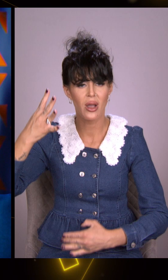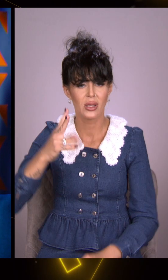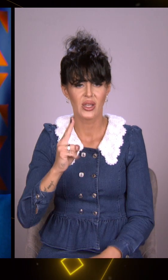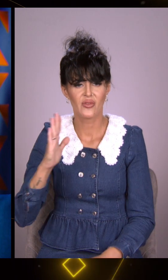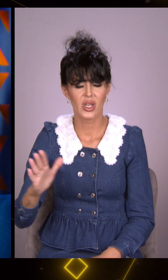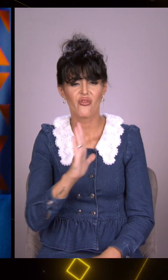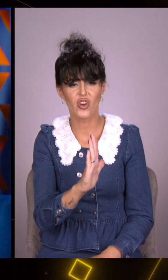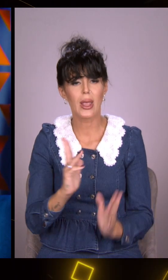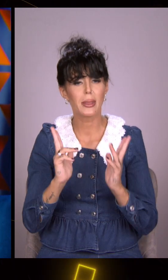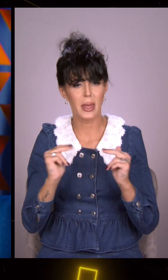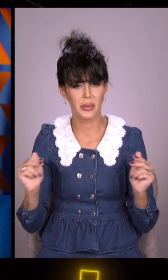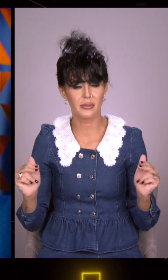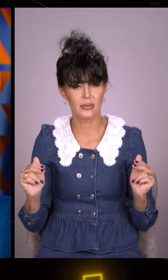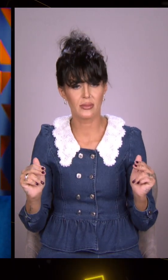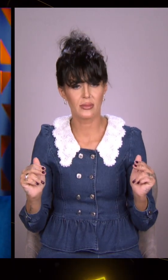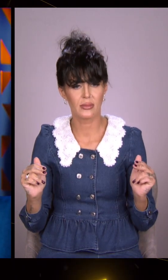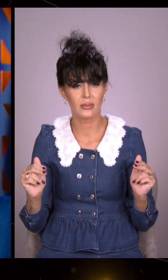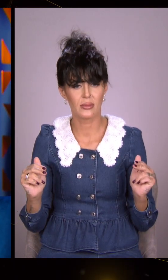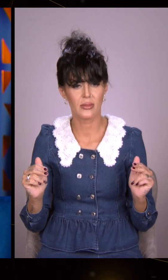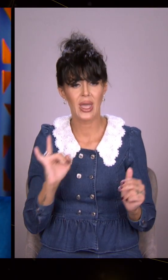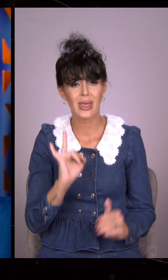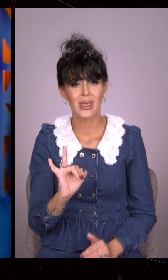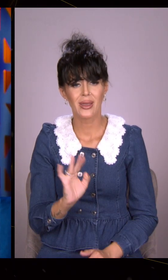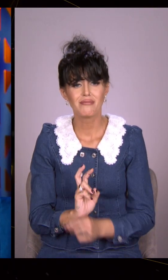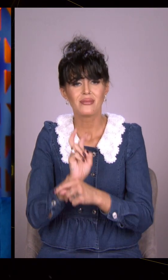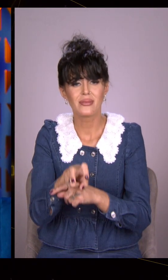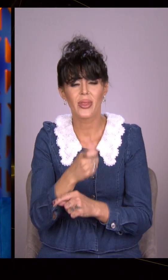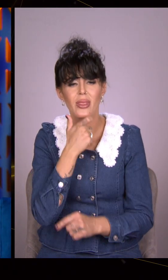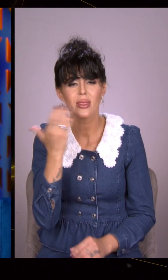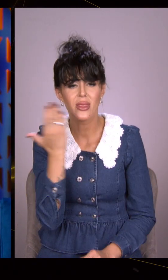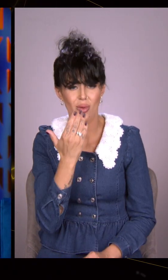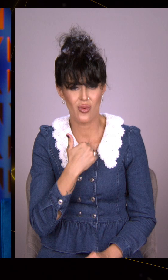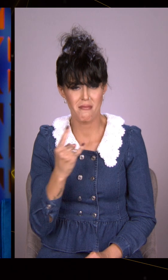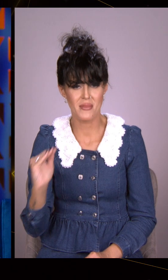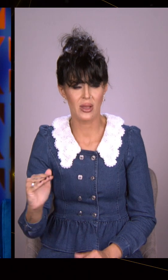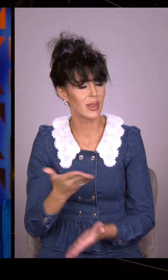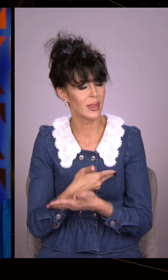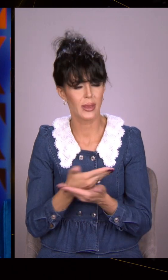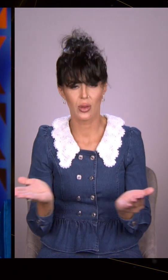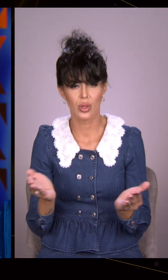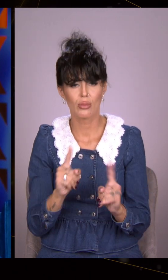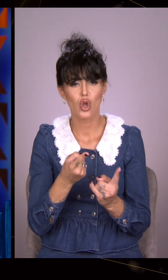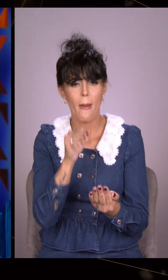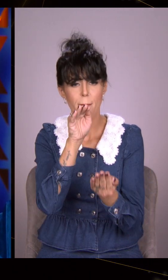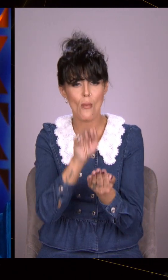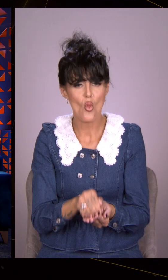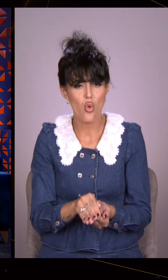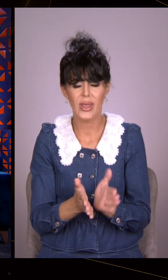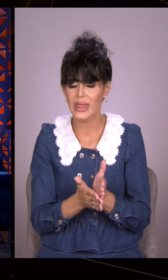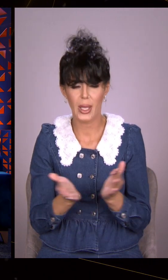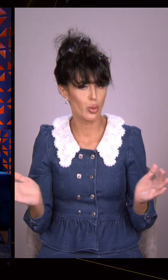Дніпрі. І провідати дитину йому ніде, адже могили просто